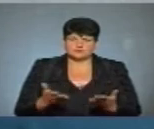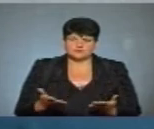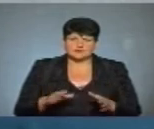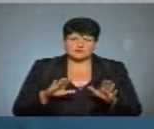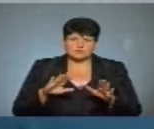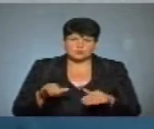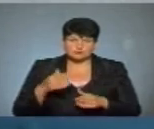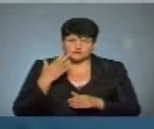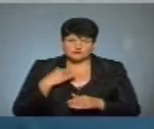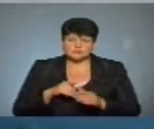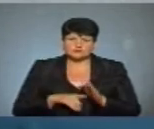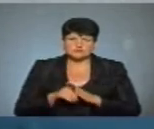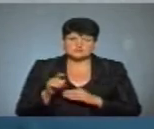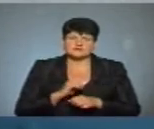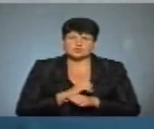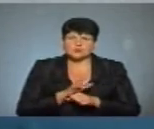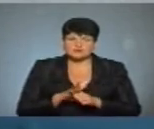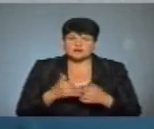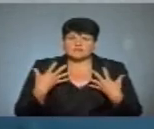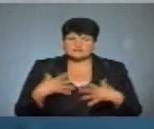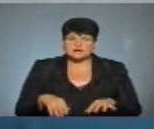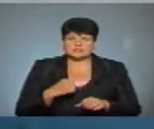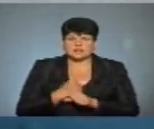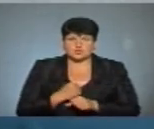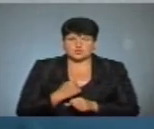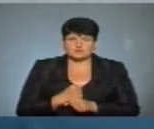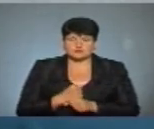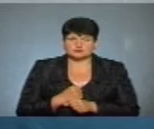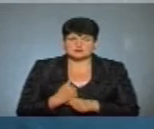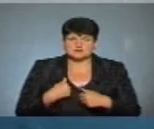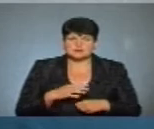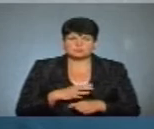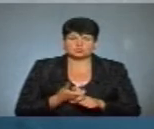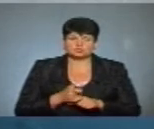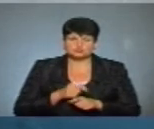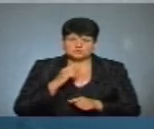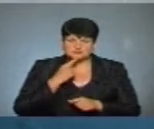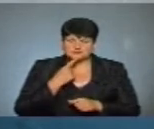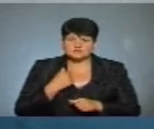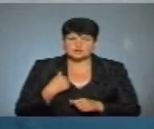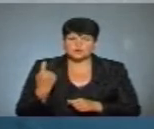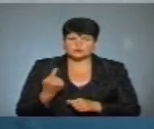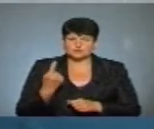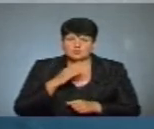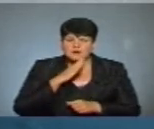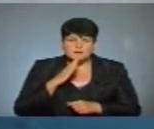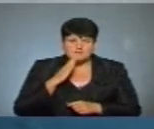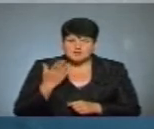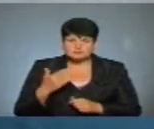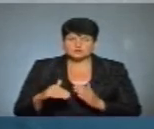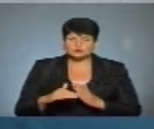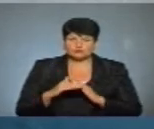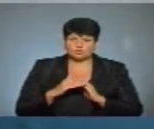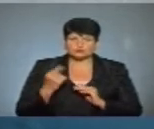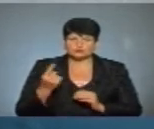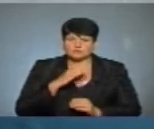потім, коли почався той коронавірус, я втратила роботу. Ну, і мені було дуже важко. Тим більше, що я є одинока мама, а допомогу